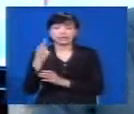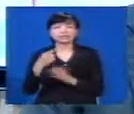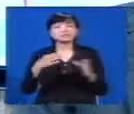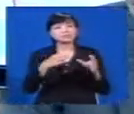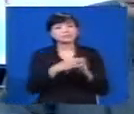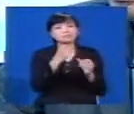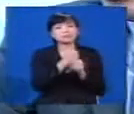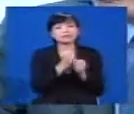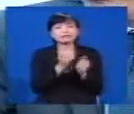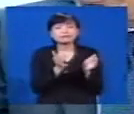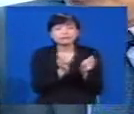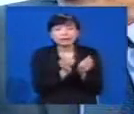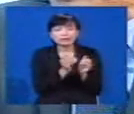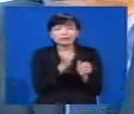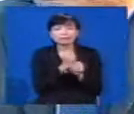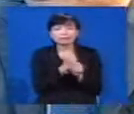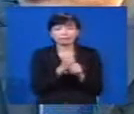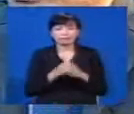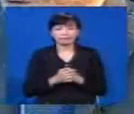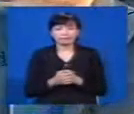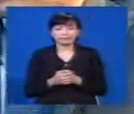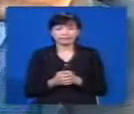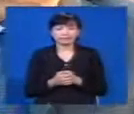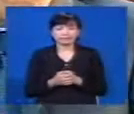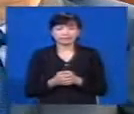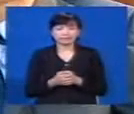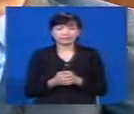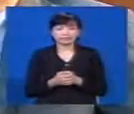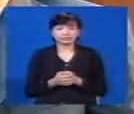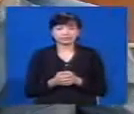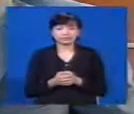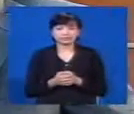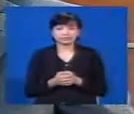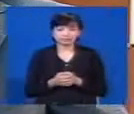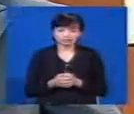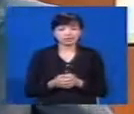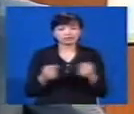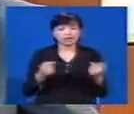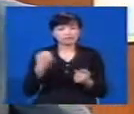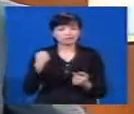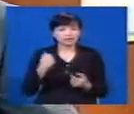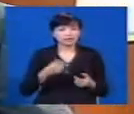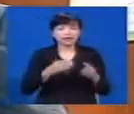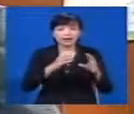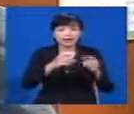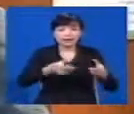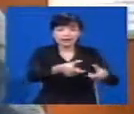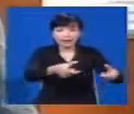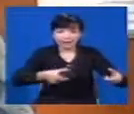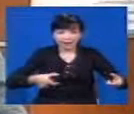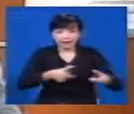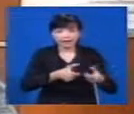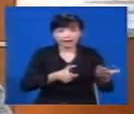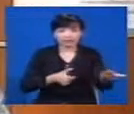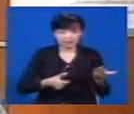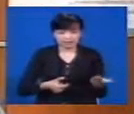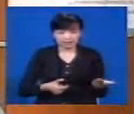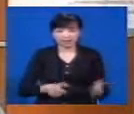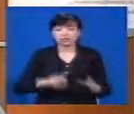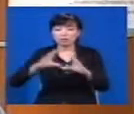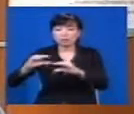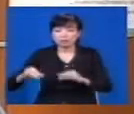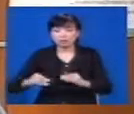านย่อยจะเอาผลของการศึกษาความเห็นของที่ประชุมใหญ่และที่ประชุมแต่ละด้านเนี่ยนะครับเอา